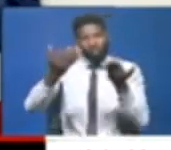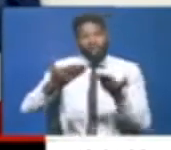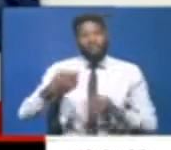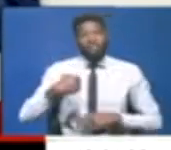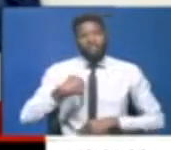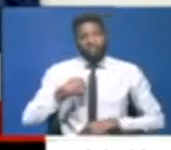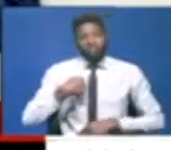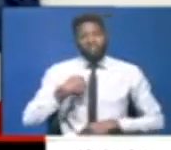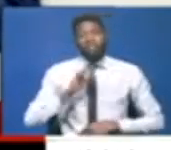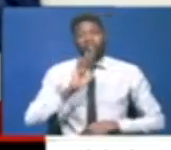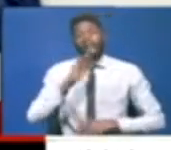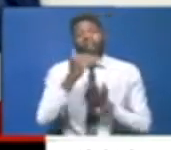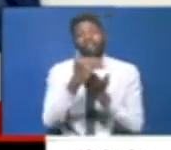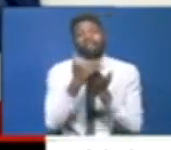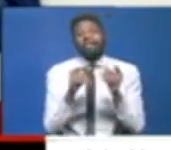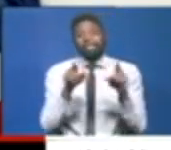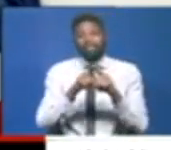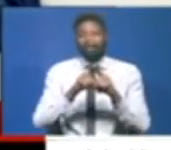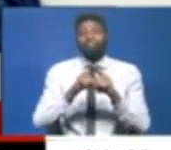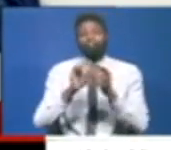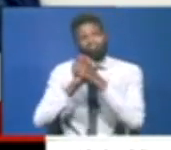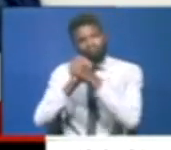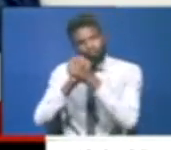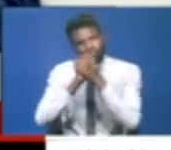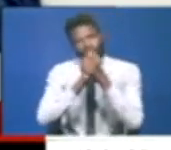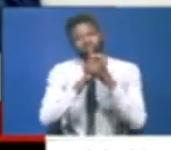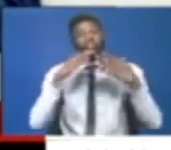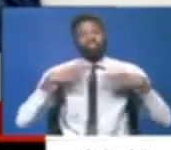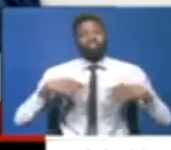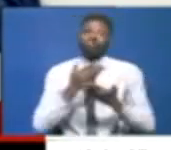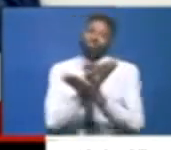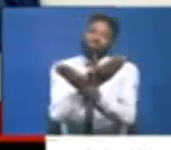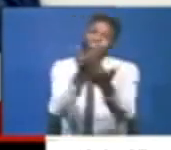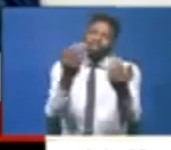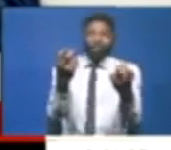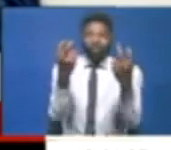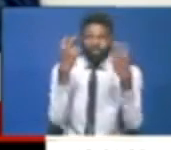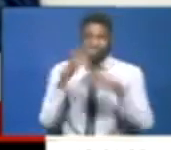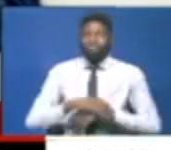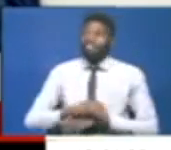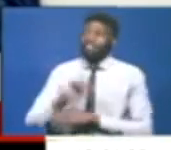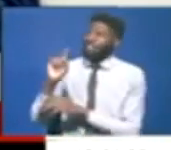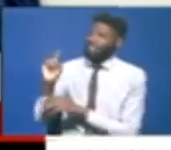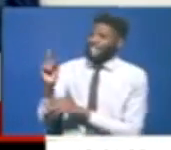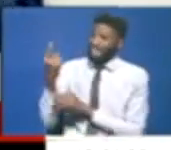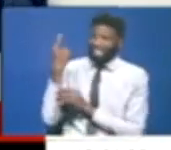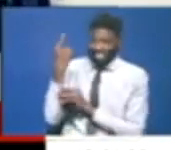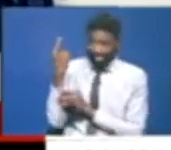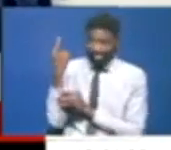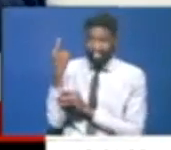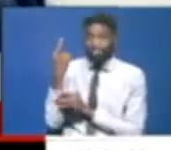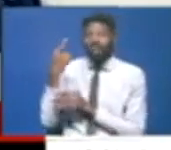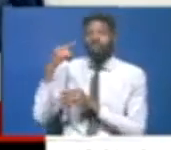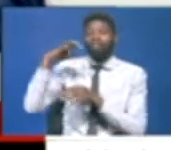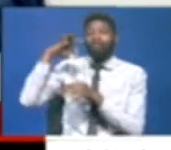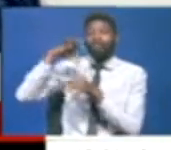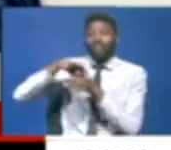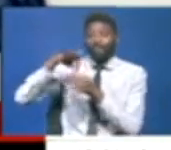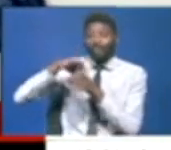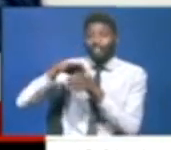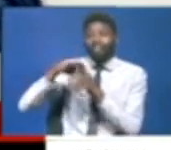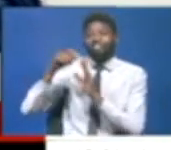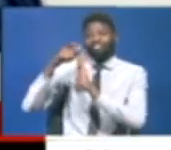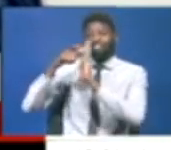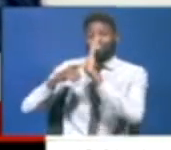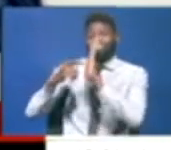waliko. Mwanzo kabisa, makasha haya kuweza kuwasili hapa nchini, tukiwa tumesalia na